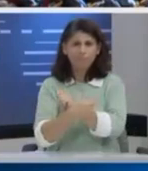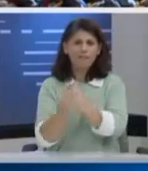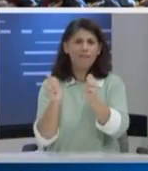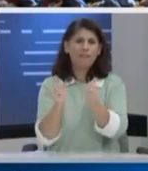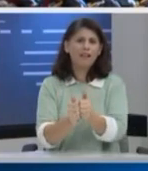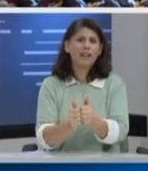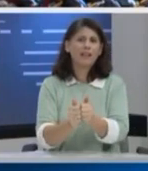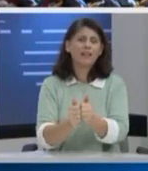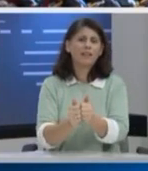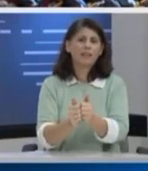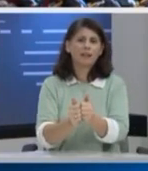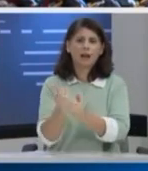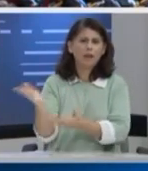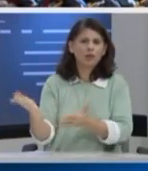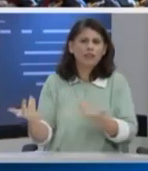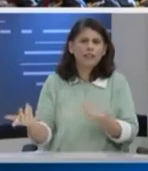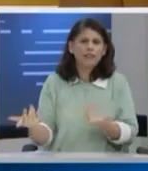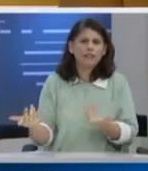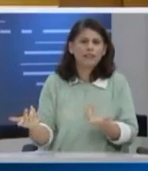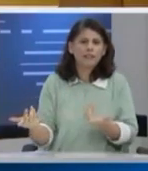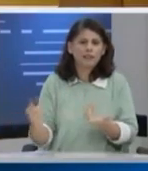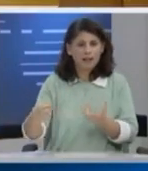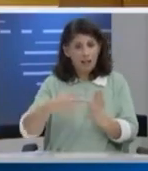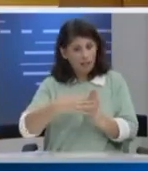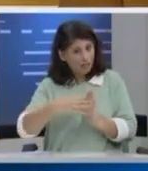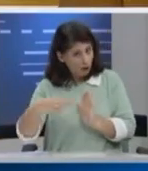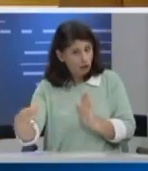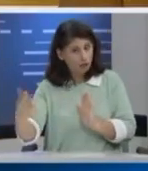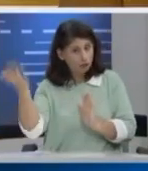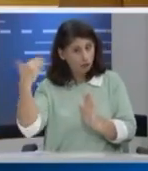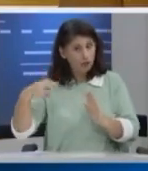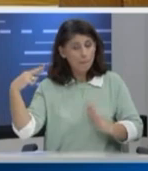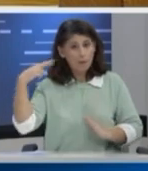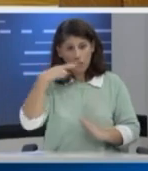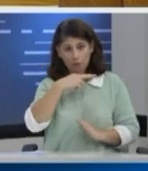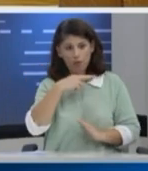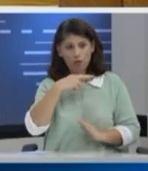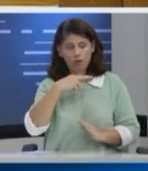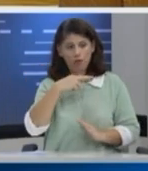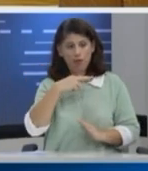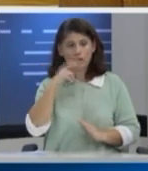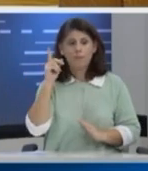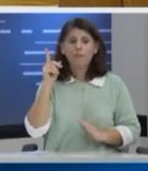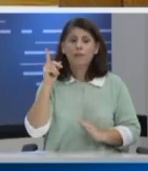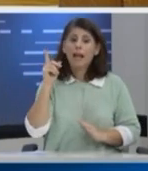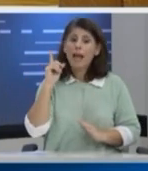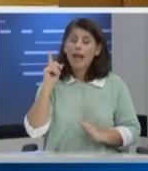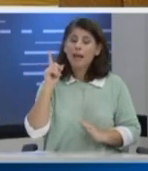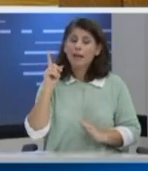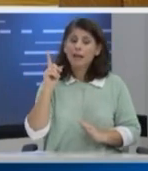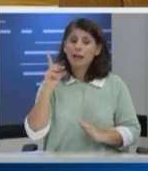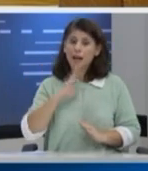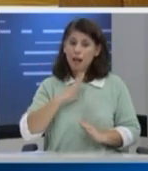Φίλοι, αυτό τι ήτανε? Διορίζοντας μάλιστα τότε πρωθυπουργό έναν μη